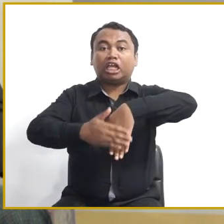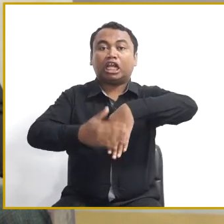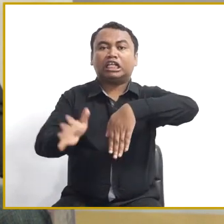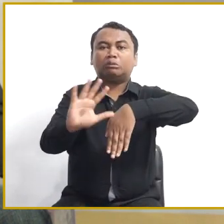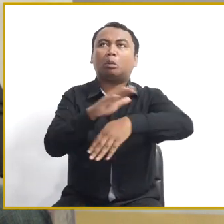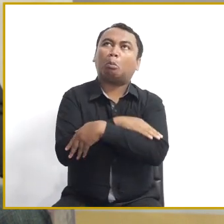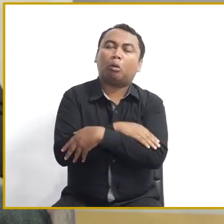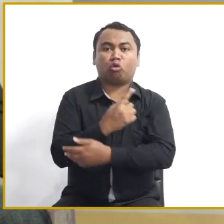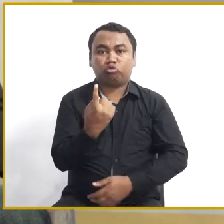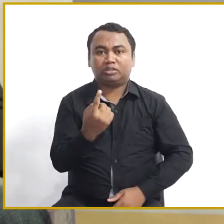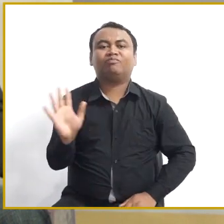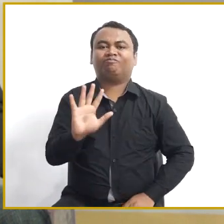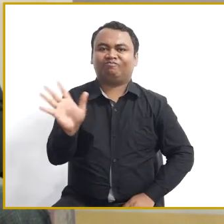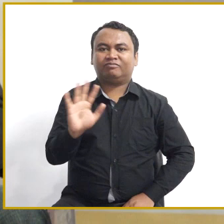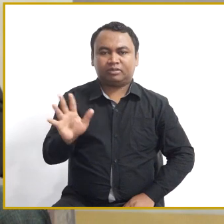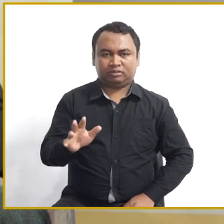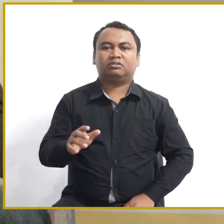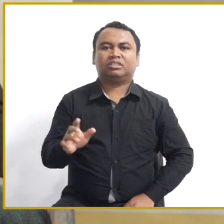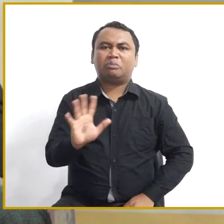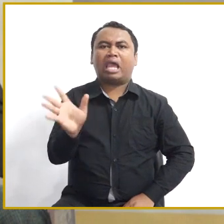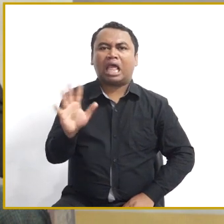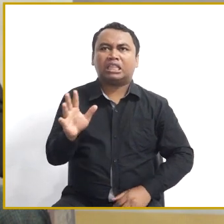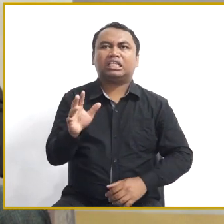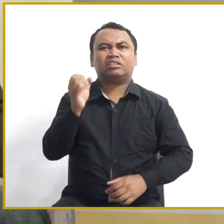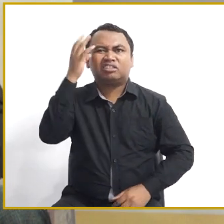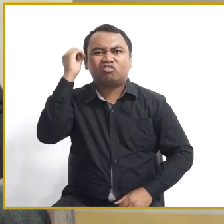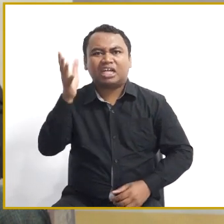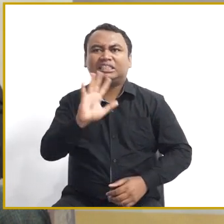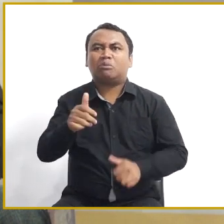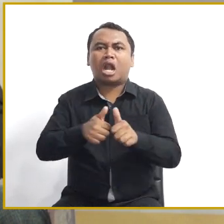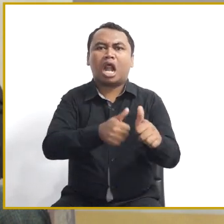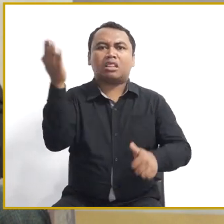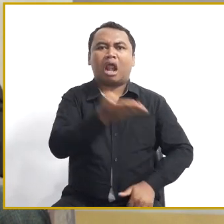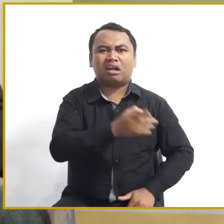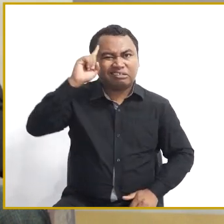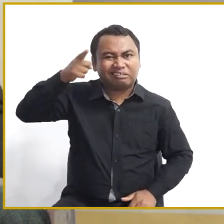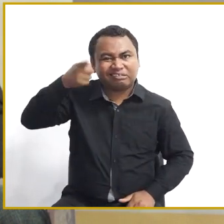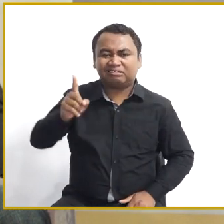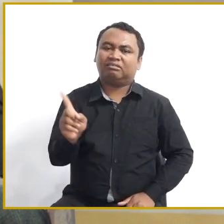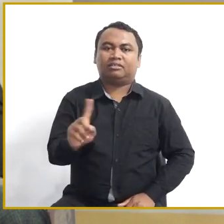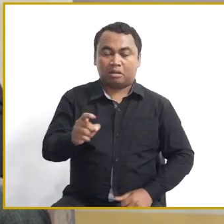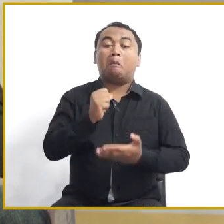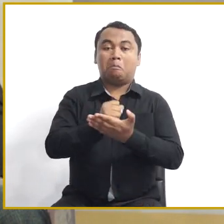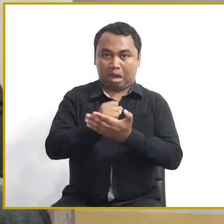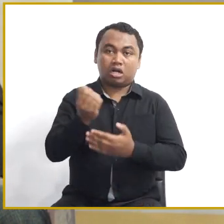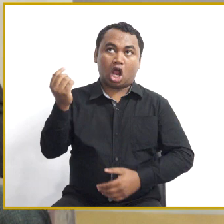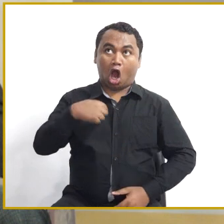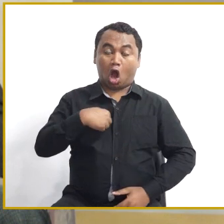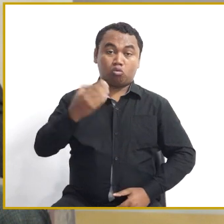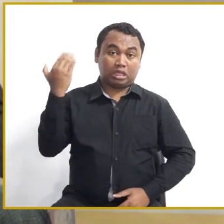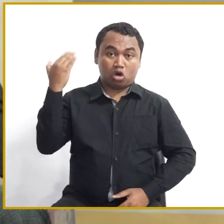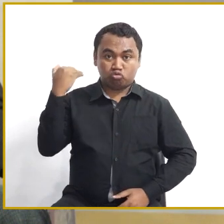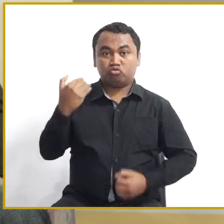hipetraka fotsiny amin'izao tsy hanara-dalàna isan'andro. Araka ny lazainao teo dia efa kandida tamin'ny 2020 sy